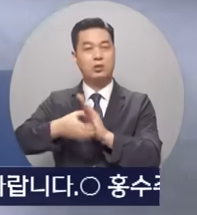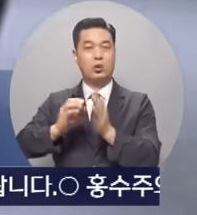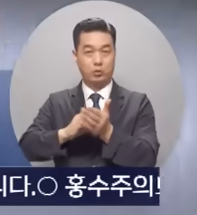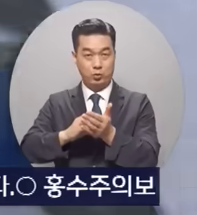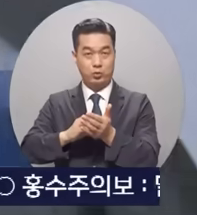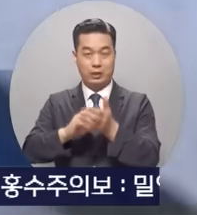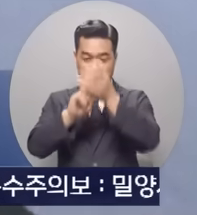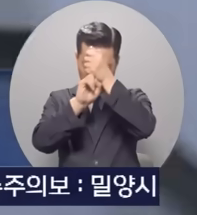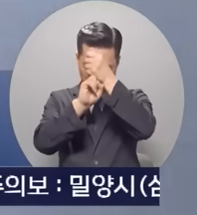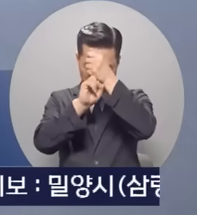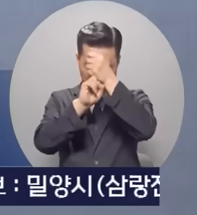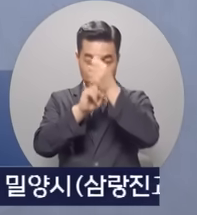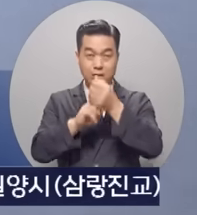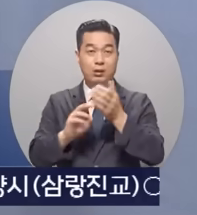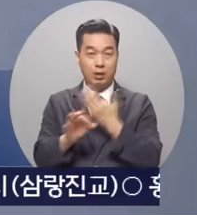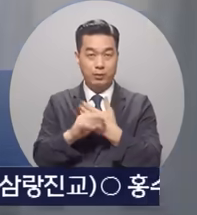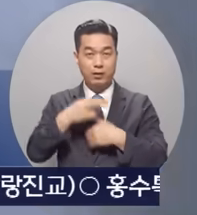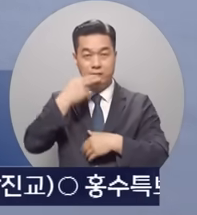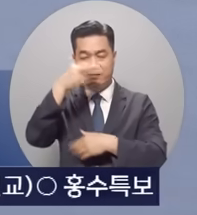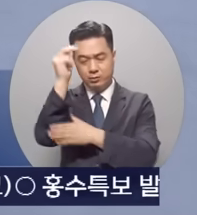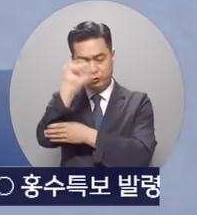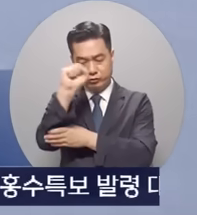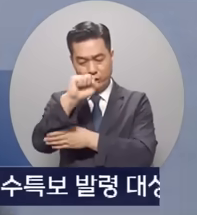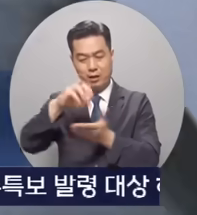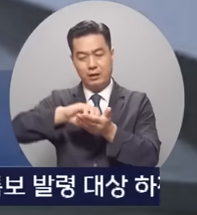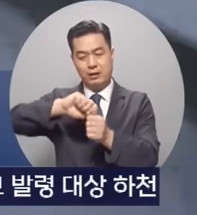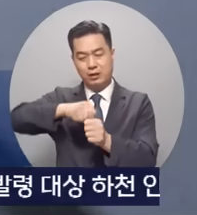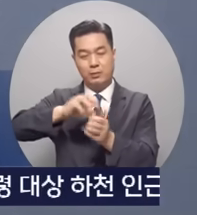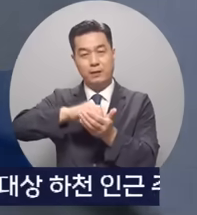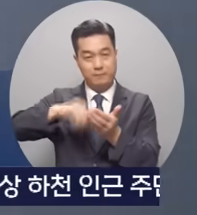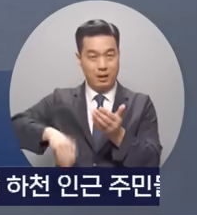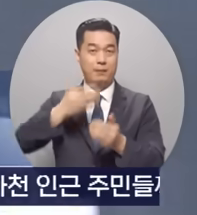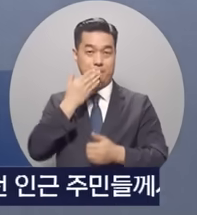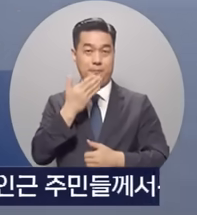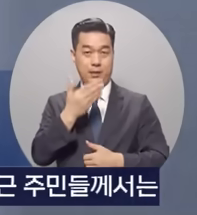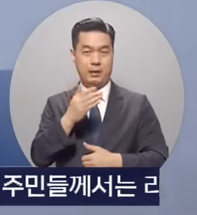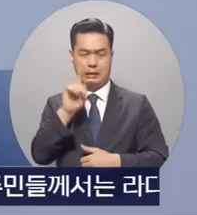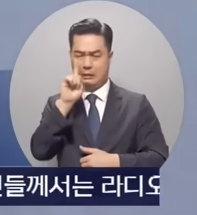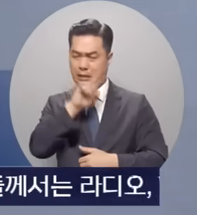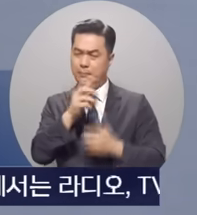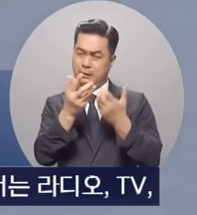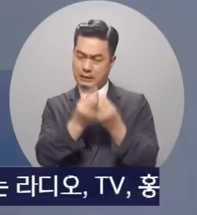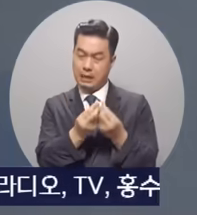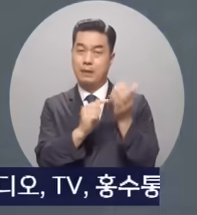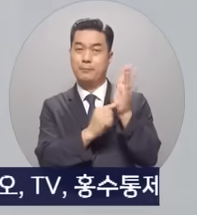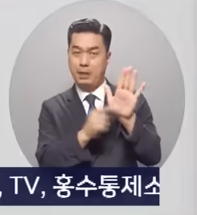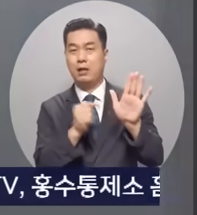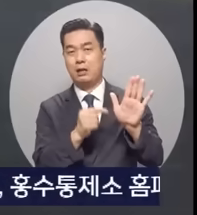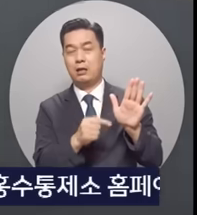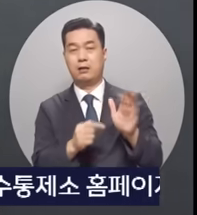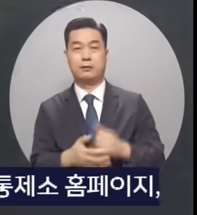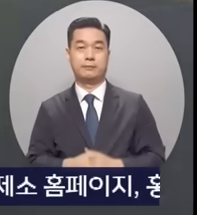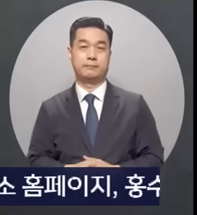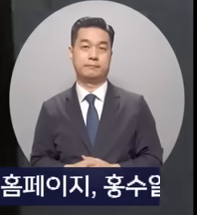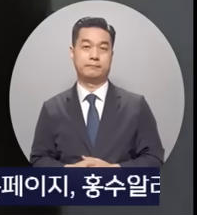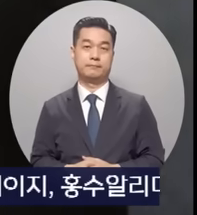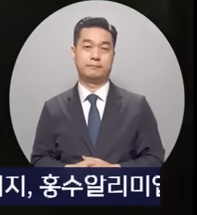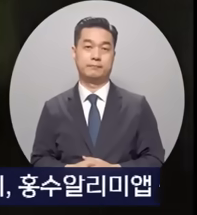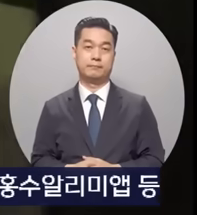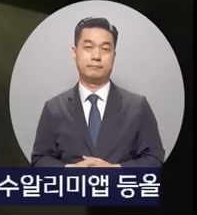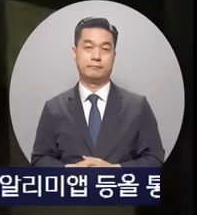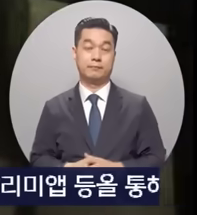숨어라. 그러면 음주운전에 처벌은 피할 수 있다는 아주 나쁜 선례를 보여줬잖아요.